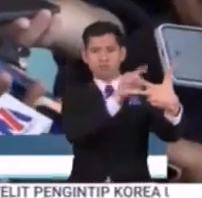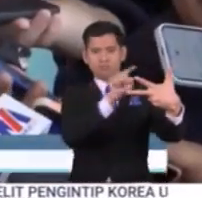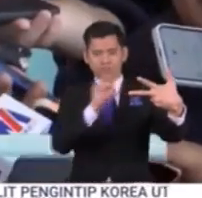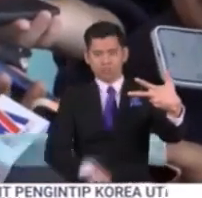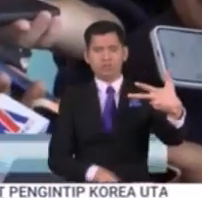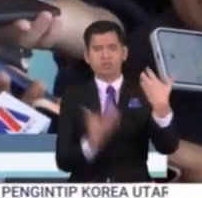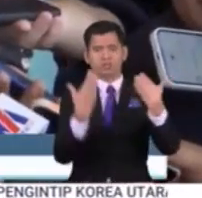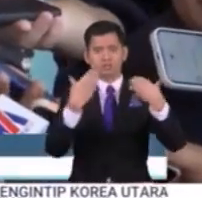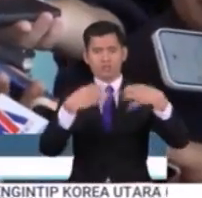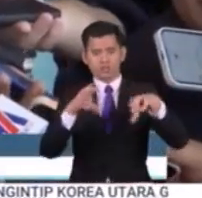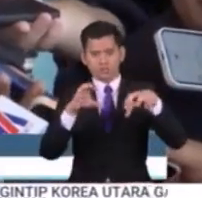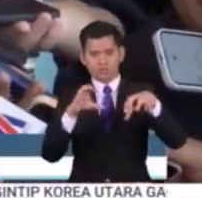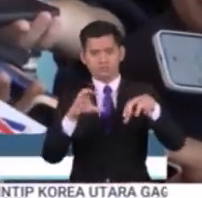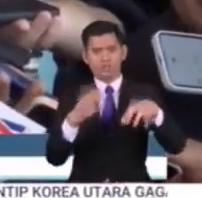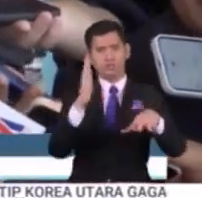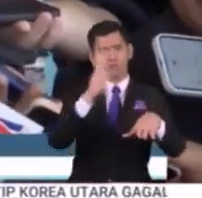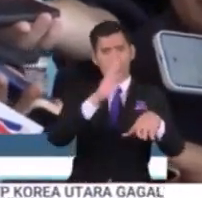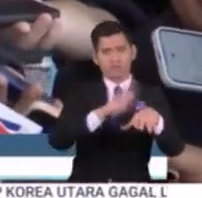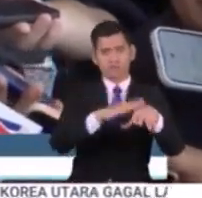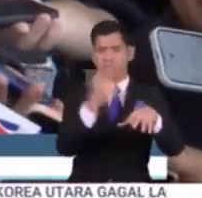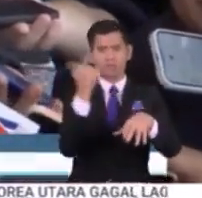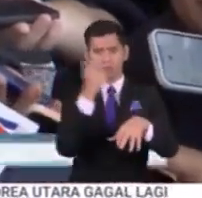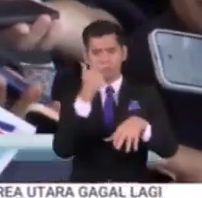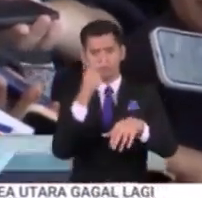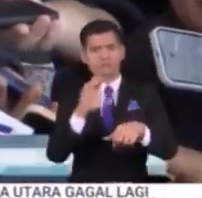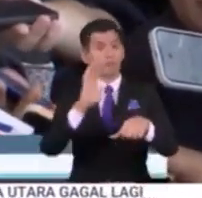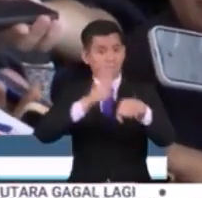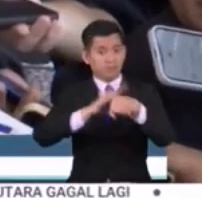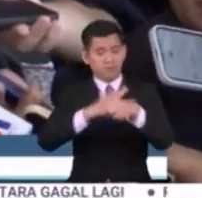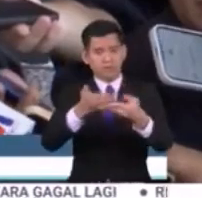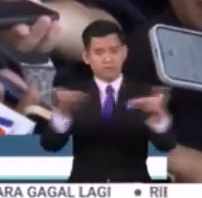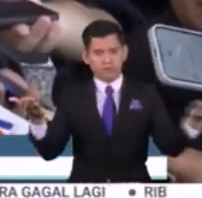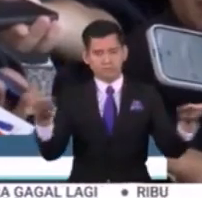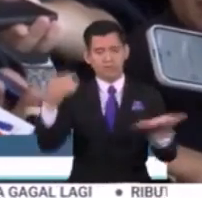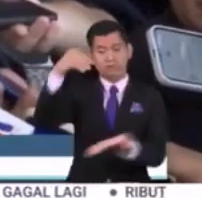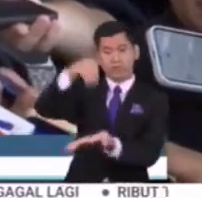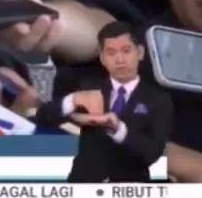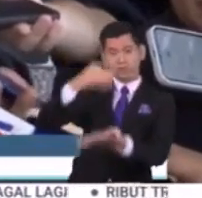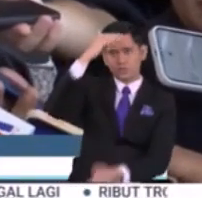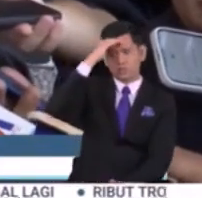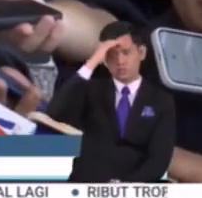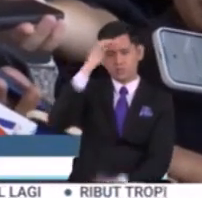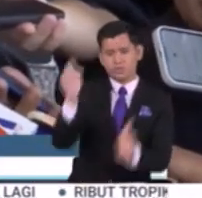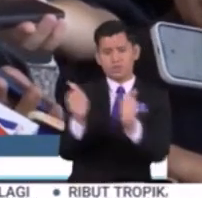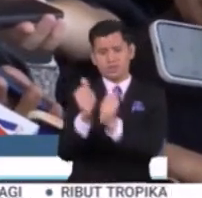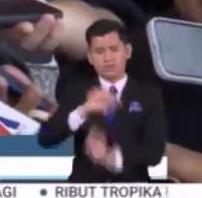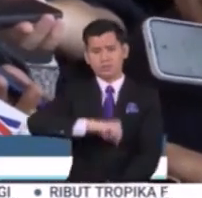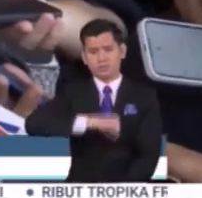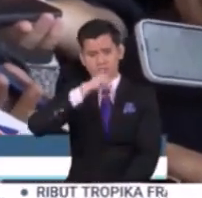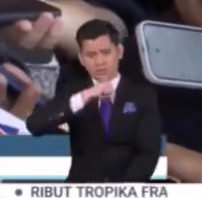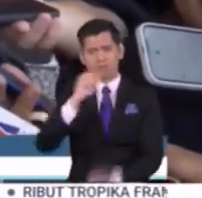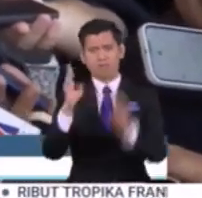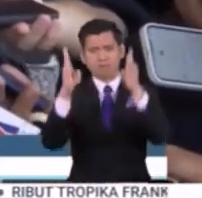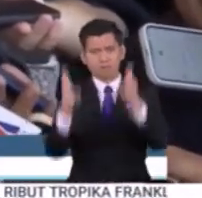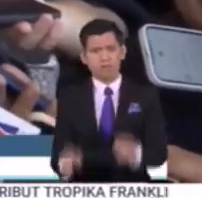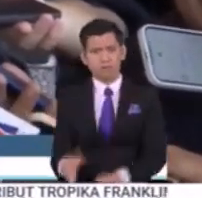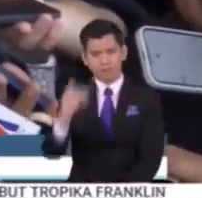Saya sangat yakin kalau di Johor ni dengan kebanggaan bangsa Johor, saya